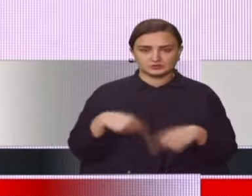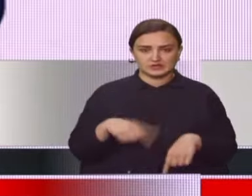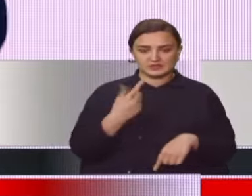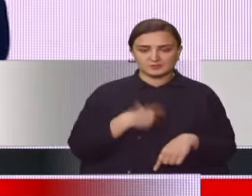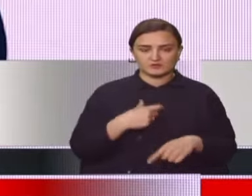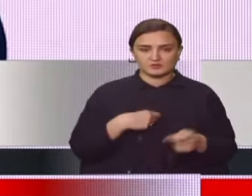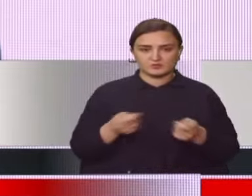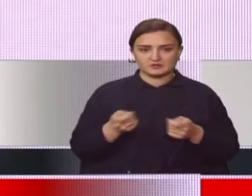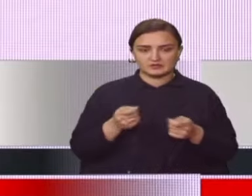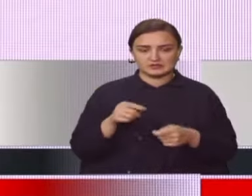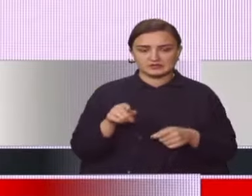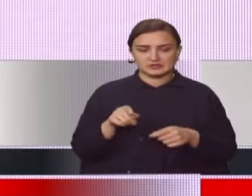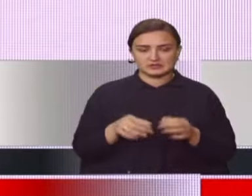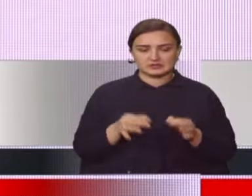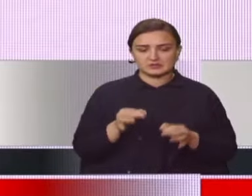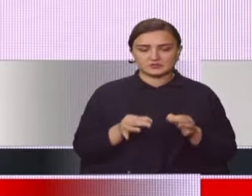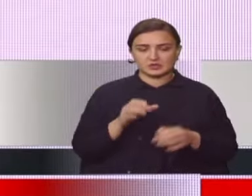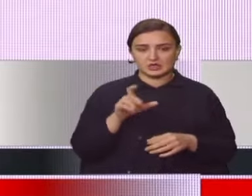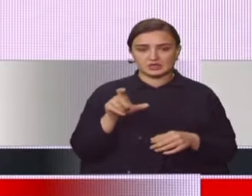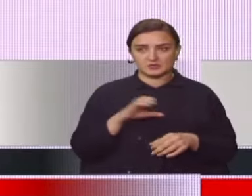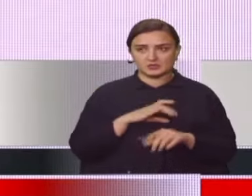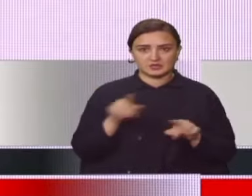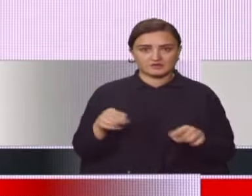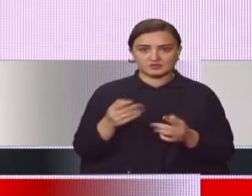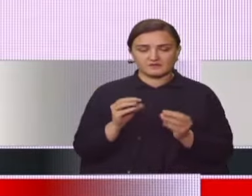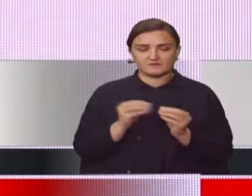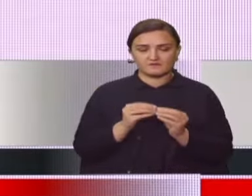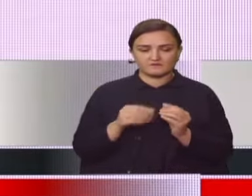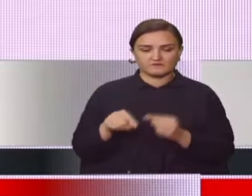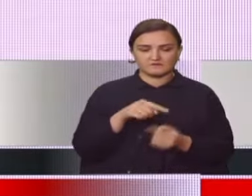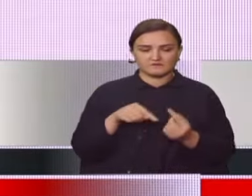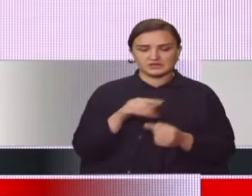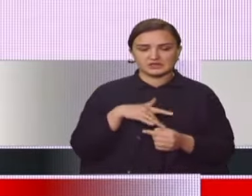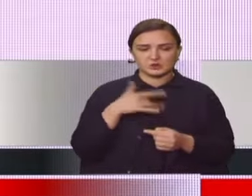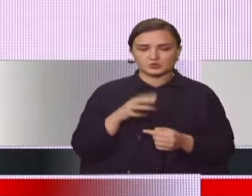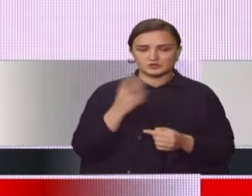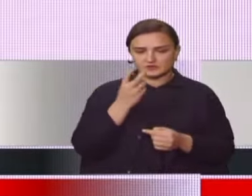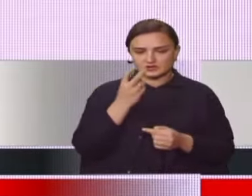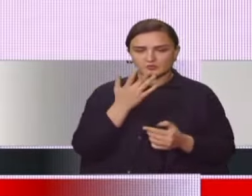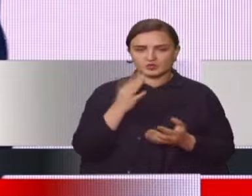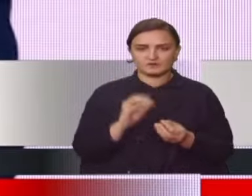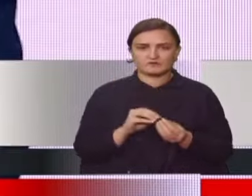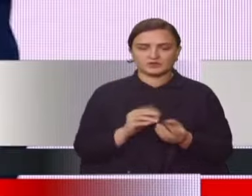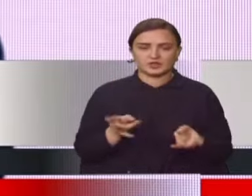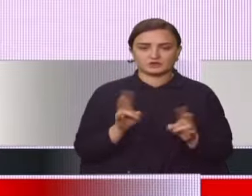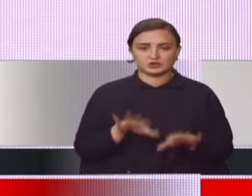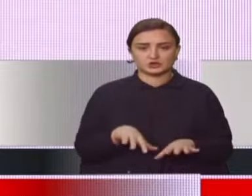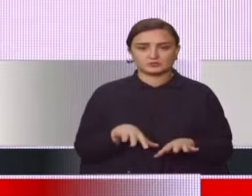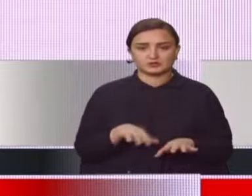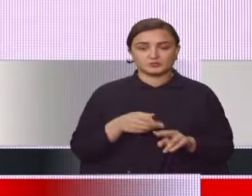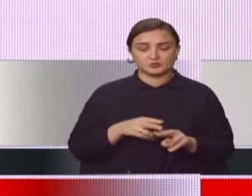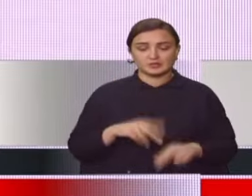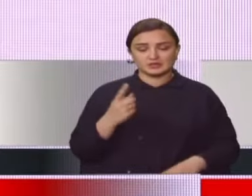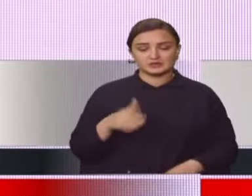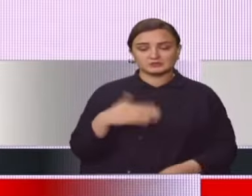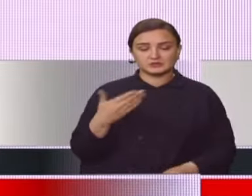მართლობის, რომელსაც სასამართლო რეფორმა საჭირო და არ გავამდიდეთ ხალხი, ჩვენ იგივე წრეზე დავრჩებით აი სიძულვილის პოლიტიკის. აქედან გამომდინარე, კი, ერთი